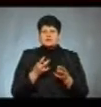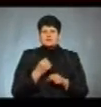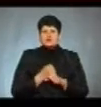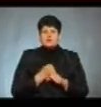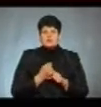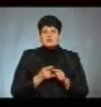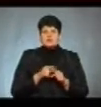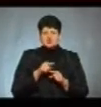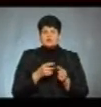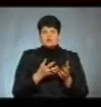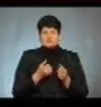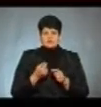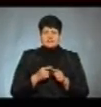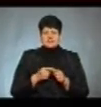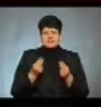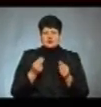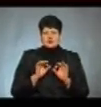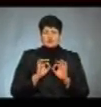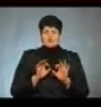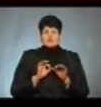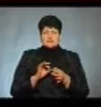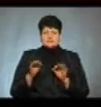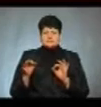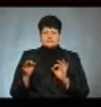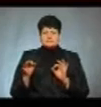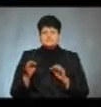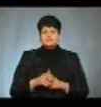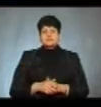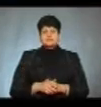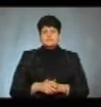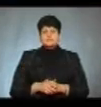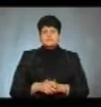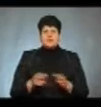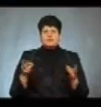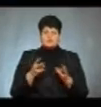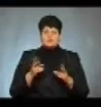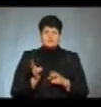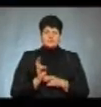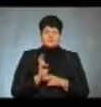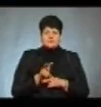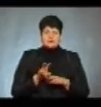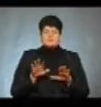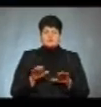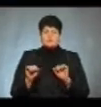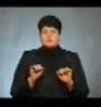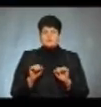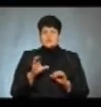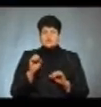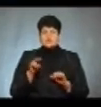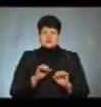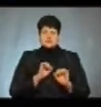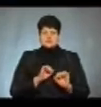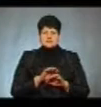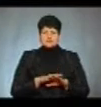робити для цього, щоб отримати ці гроші? Розкажіть докладніше. Потрібно звернутися до місцевого управління соціального захисту за